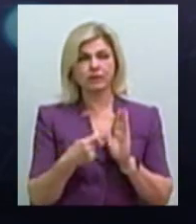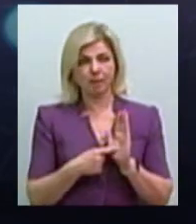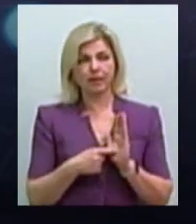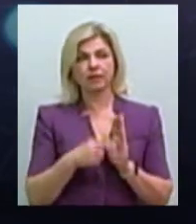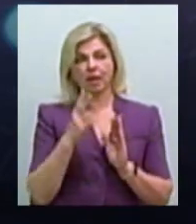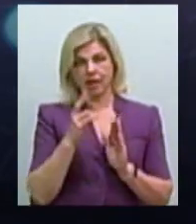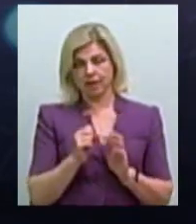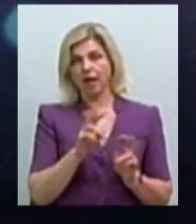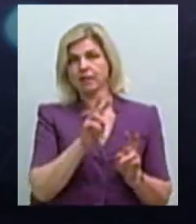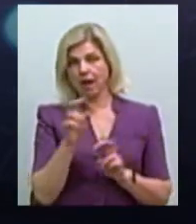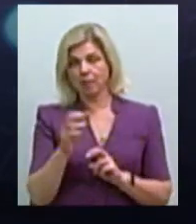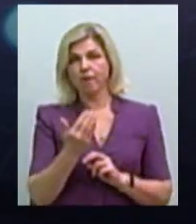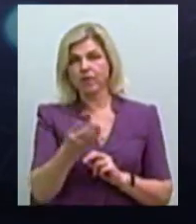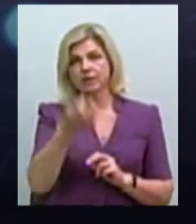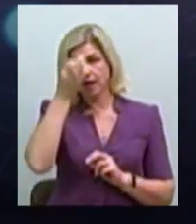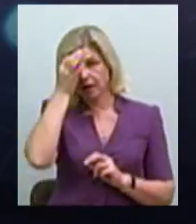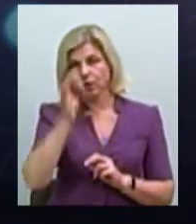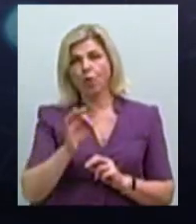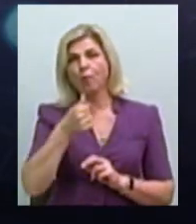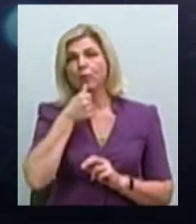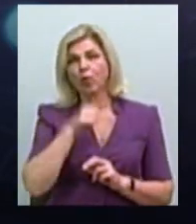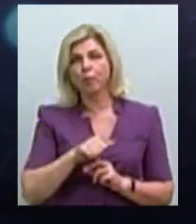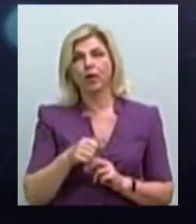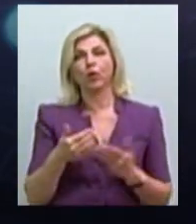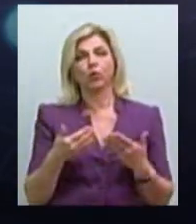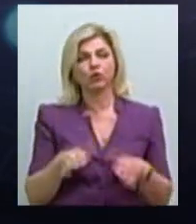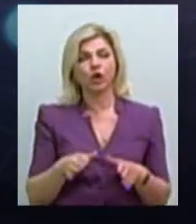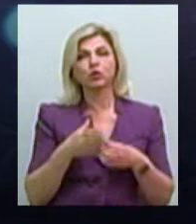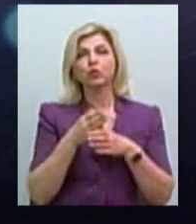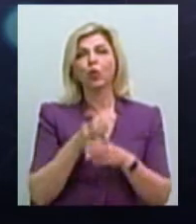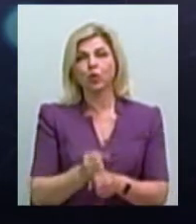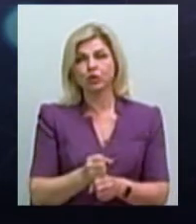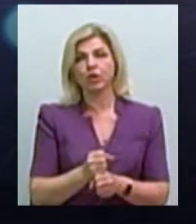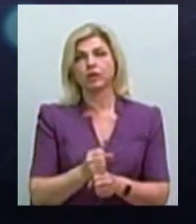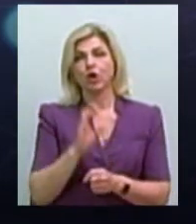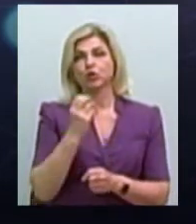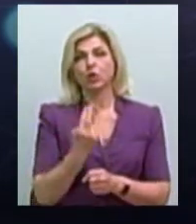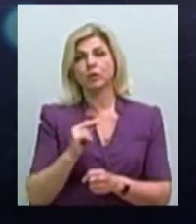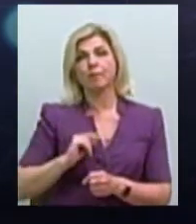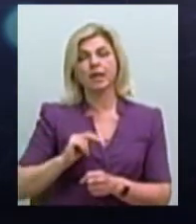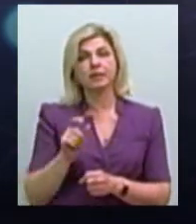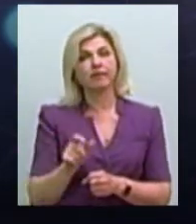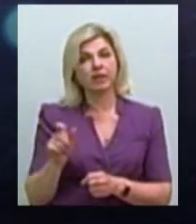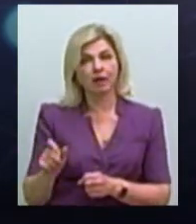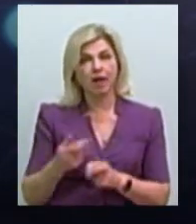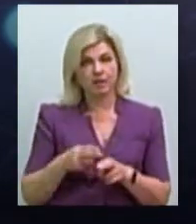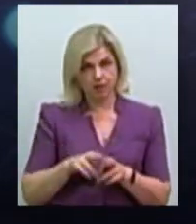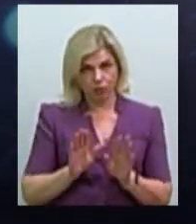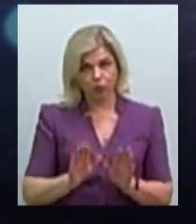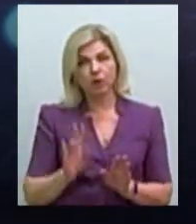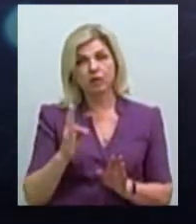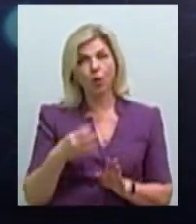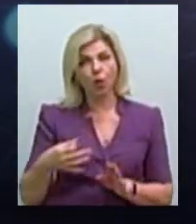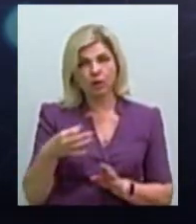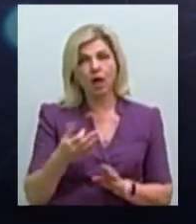з теми на тему. Ви згадали про спроби вже скорочувати соціальних працівників. Це лише на Миколаївщині відбувається? Ви ж